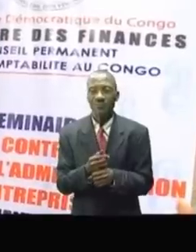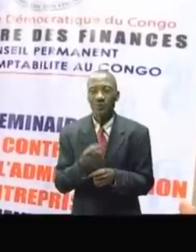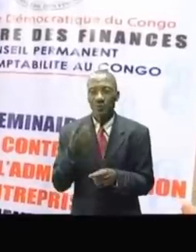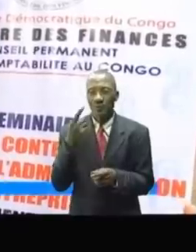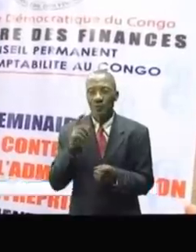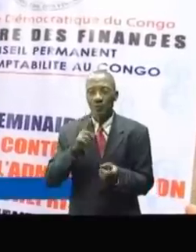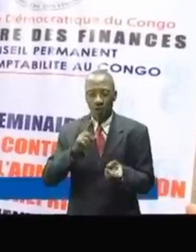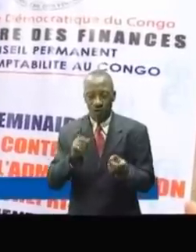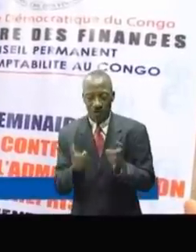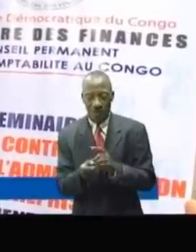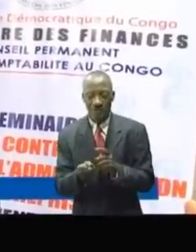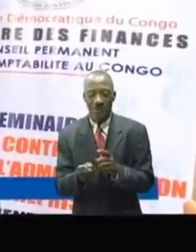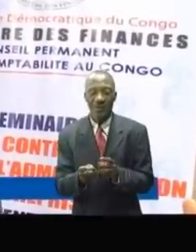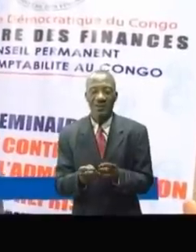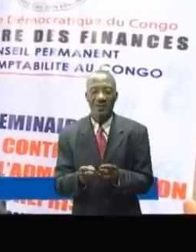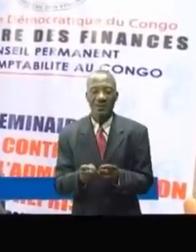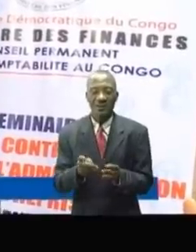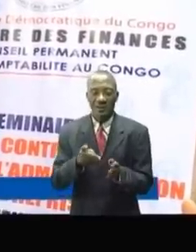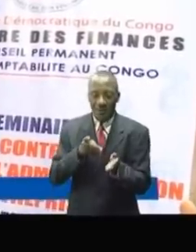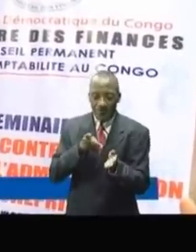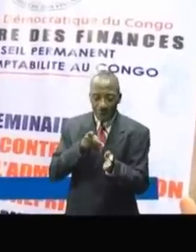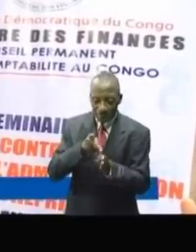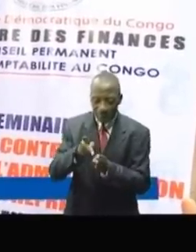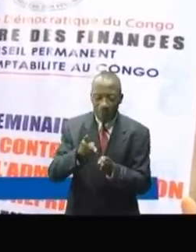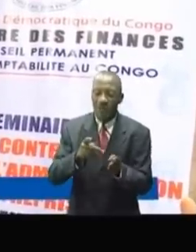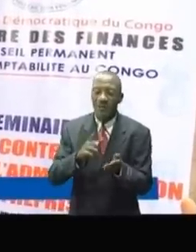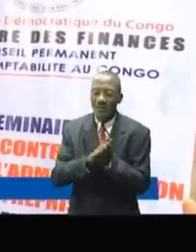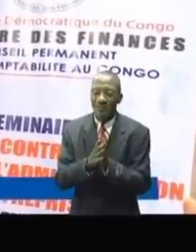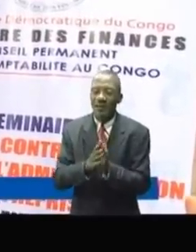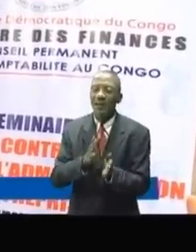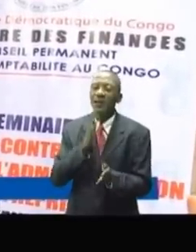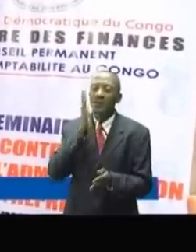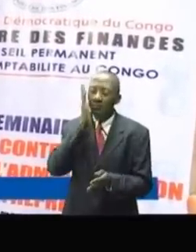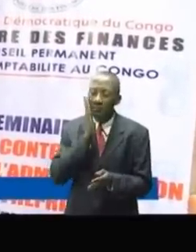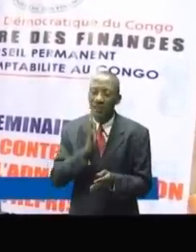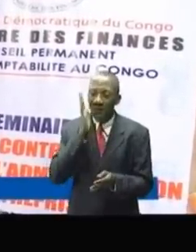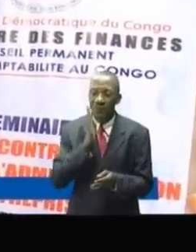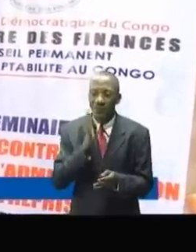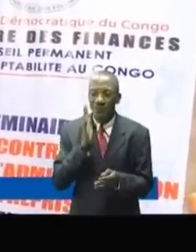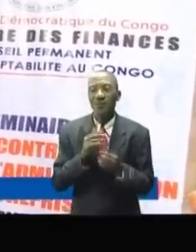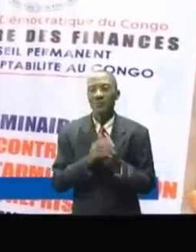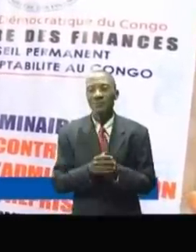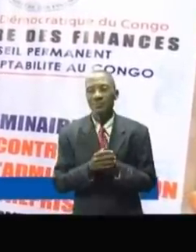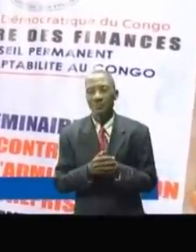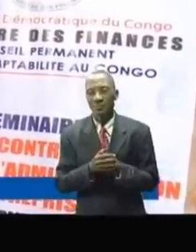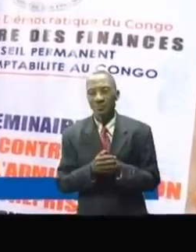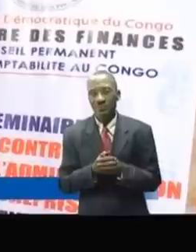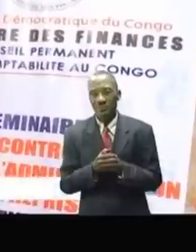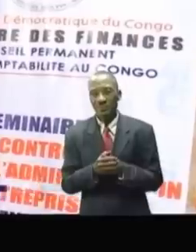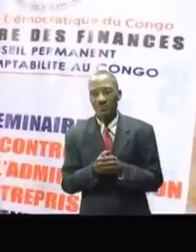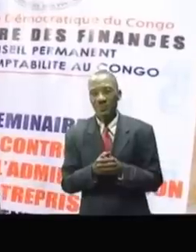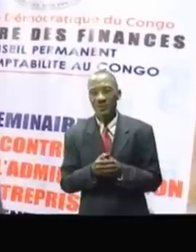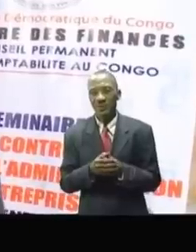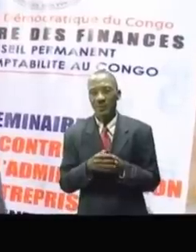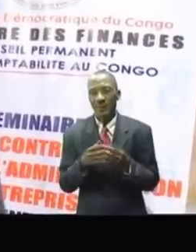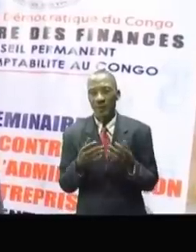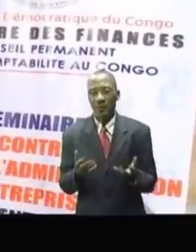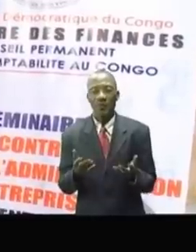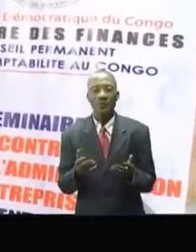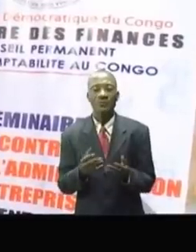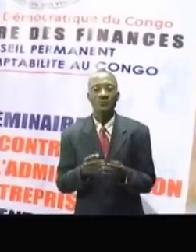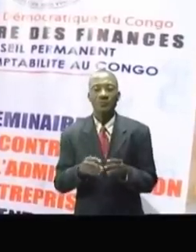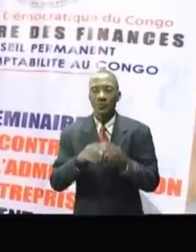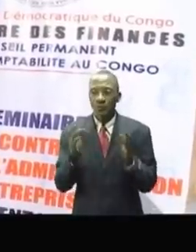de l'entité. Et c'est ça l'esprit général. Alors, les instruments sont notamment les budgets pour